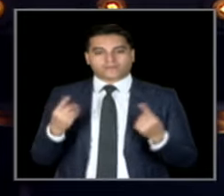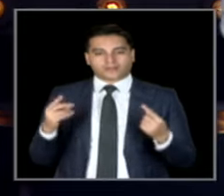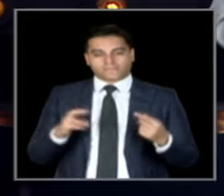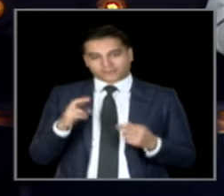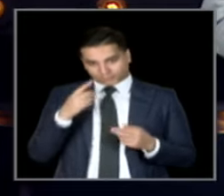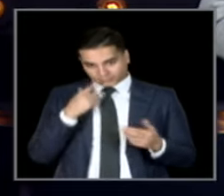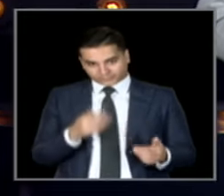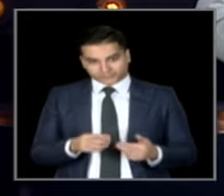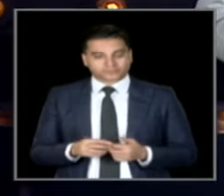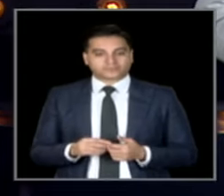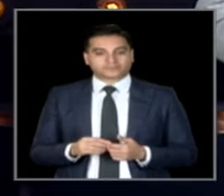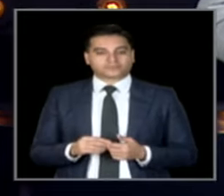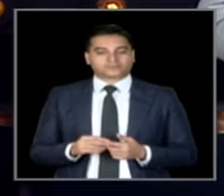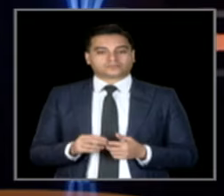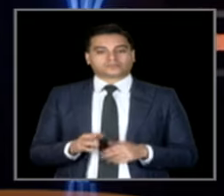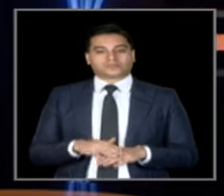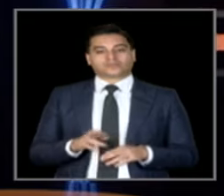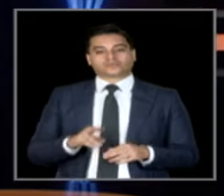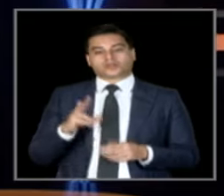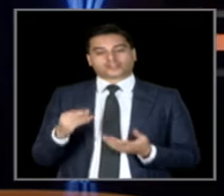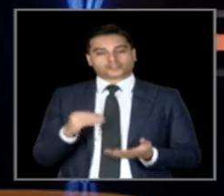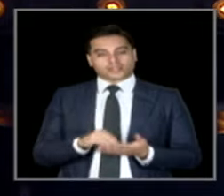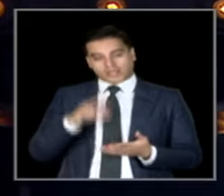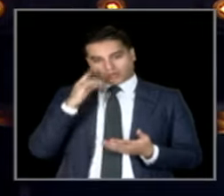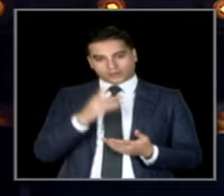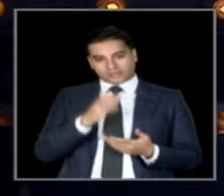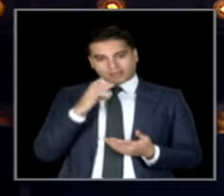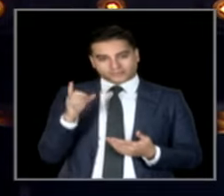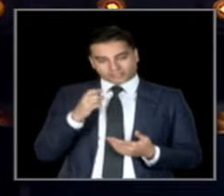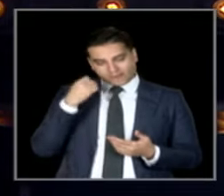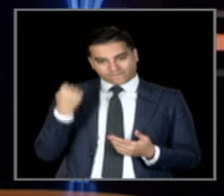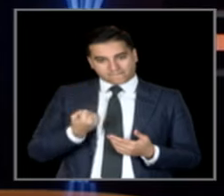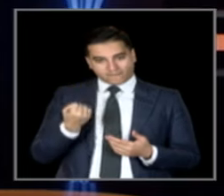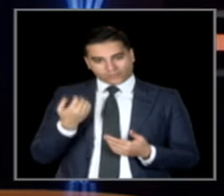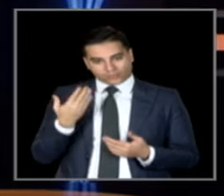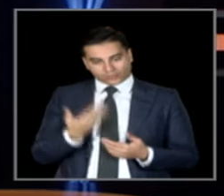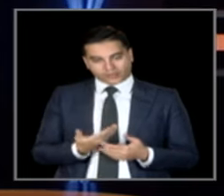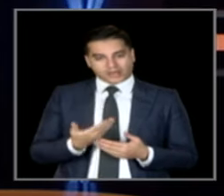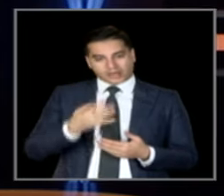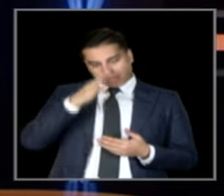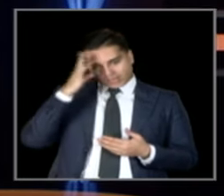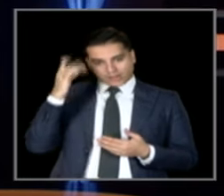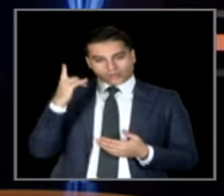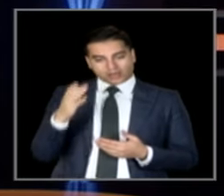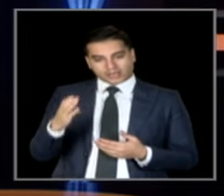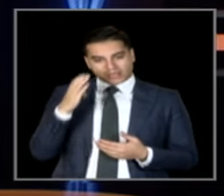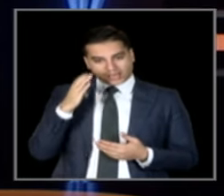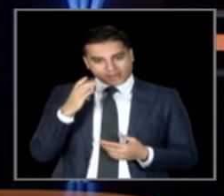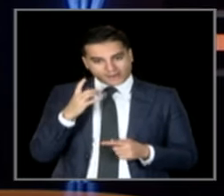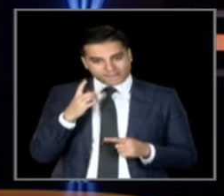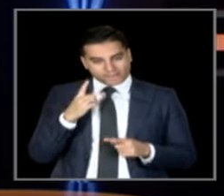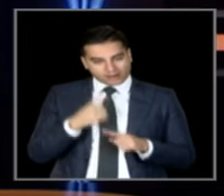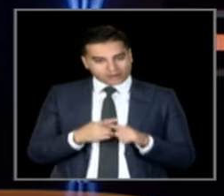عامة. السؤال بـ20 نقطة، لو الإجابة صح ألف مبروك لجامعة القاهرة،